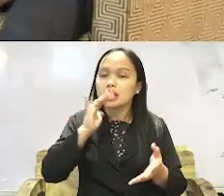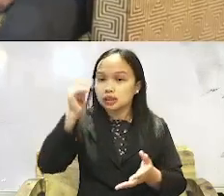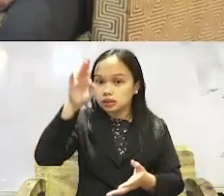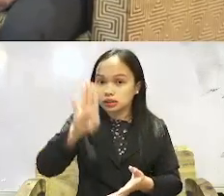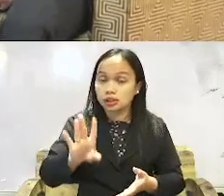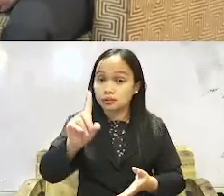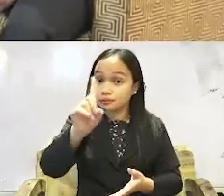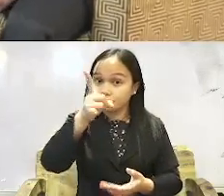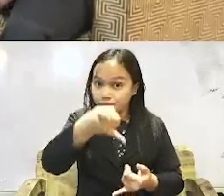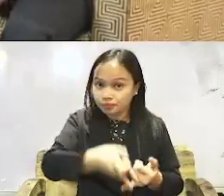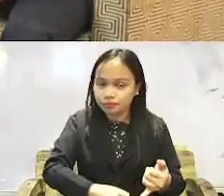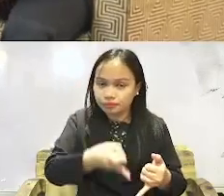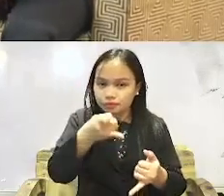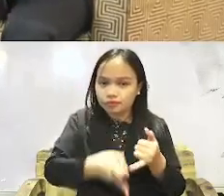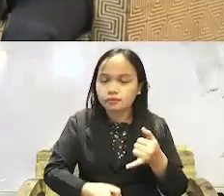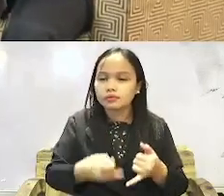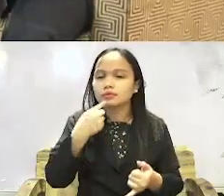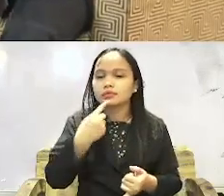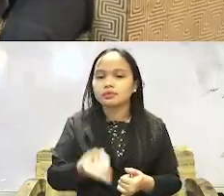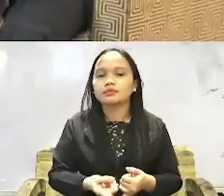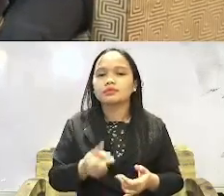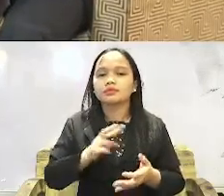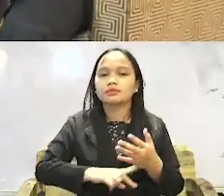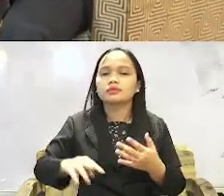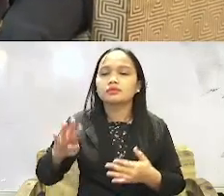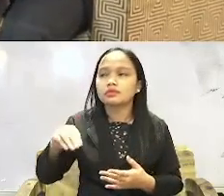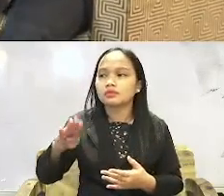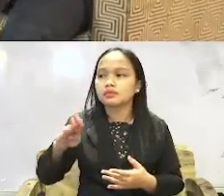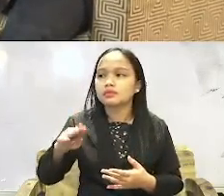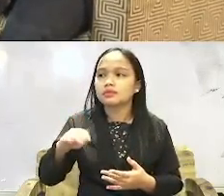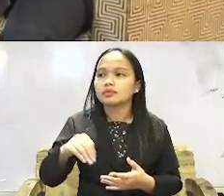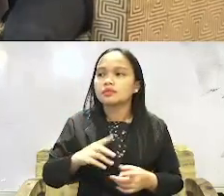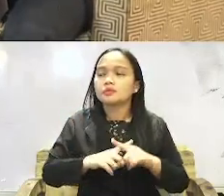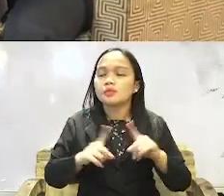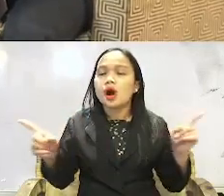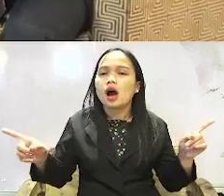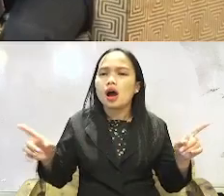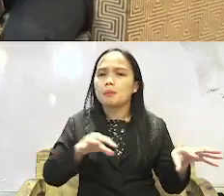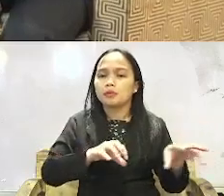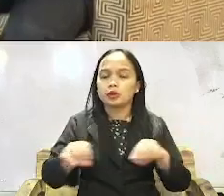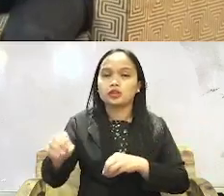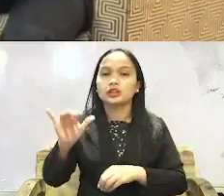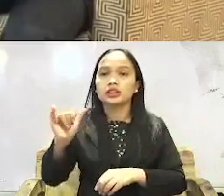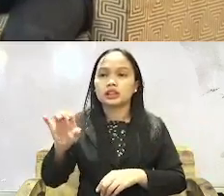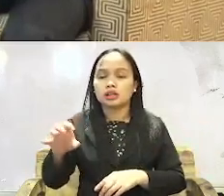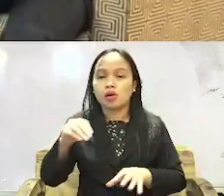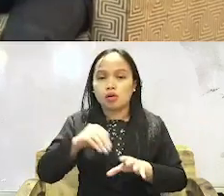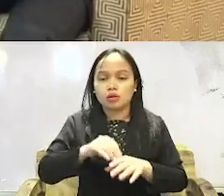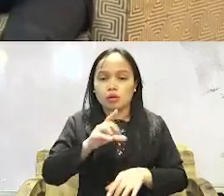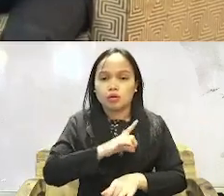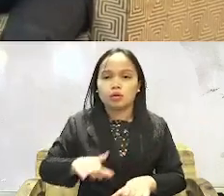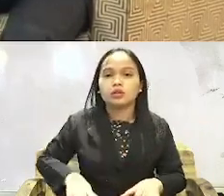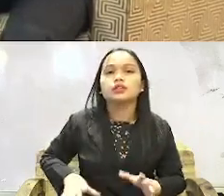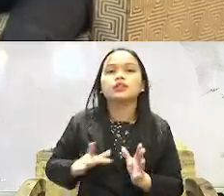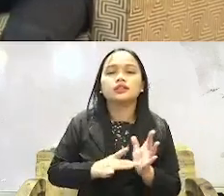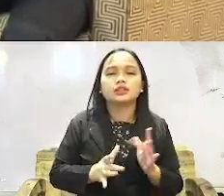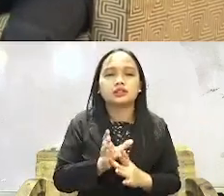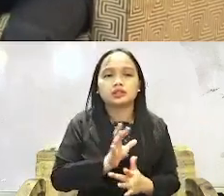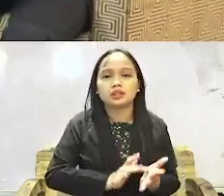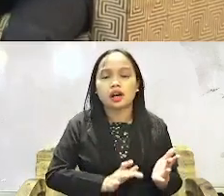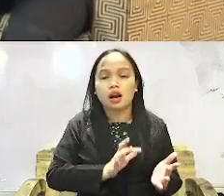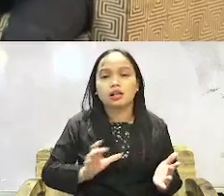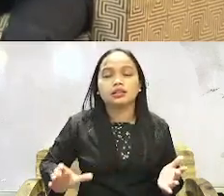pinaka-last part ng verse na yan, ang sabi ng Bible, verse number 14, "But put ye on the Lord Jesus Christ,